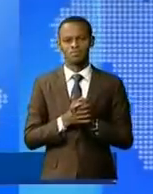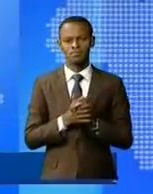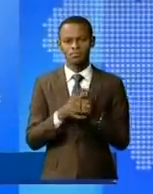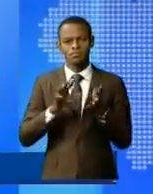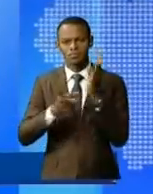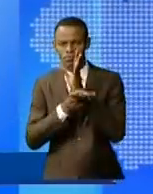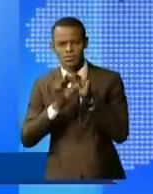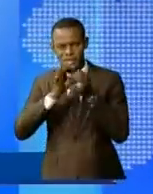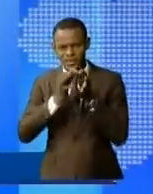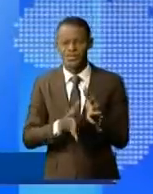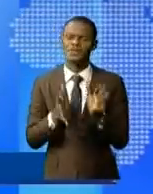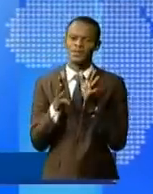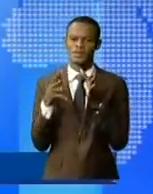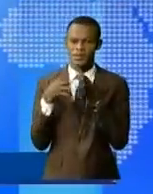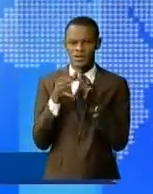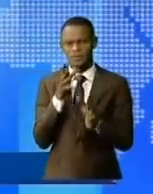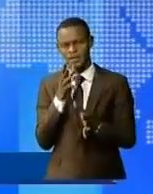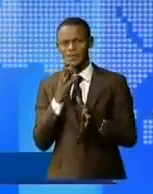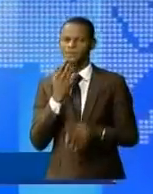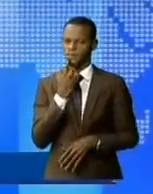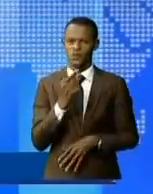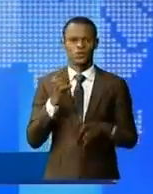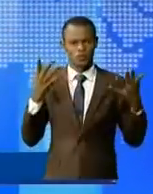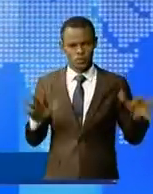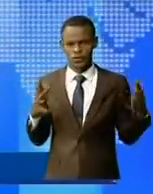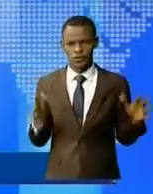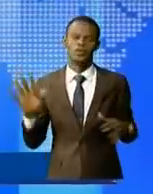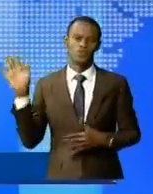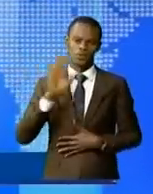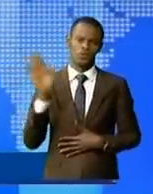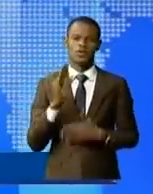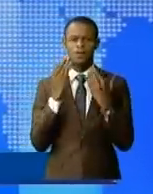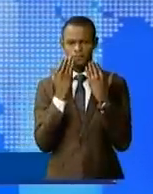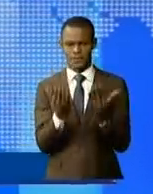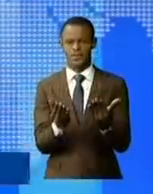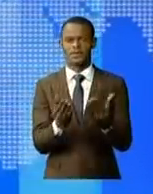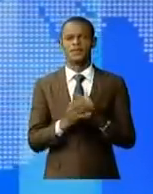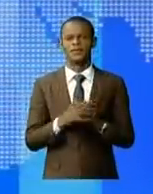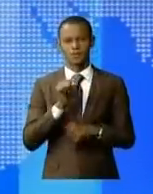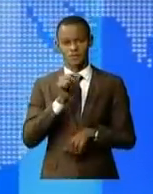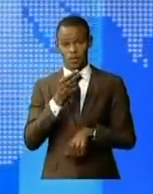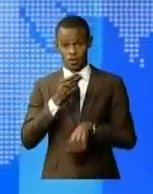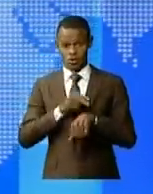Kassanza, l'interprète de Malentendant, mesdames et messieurs, nous vous disons merci de nous avoir suivis. Retrouvez à 20h, Françoise Ungu.